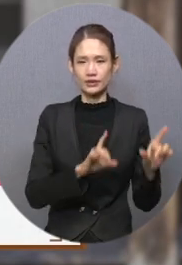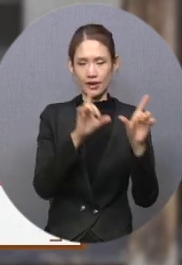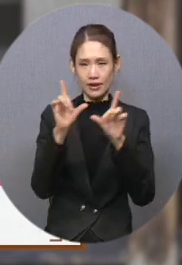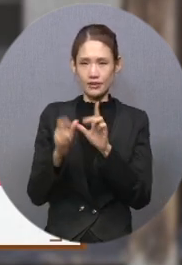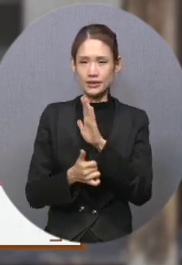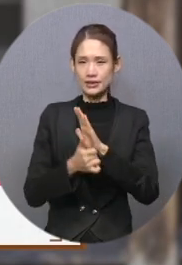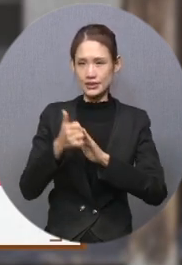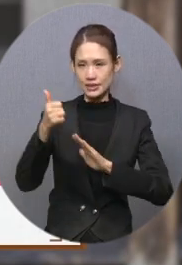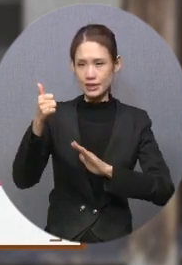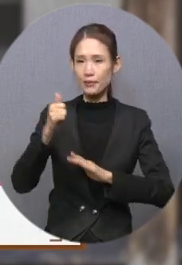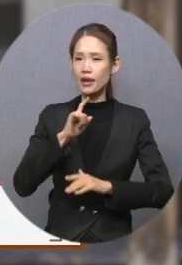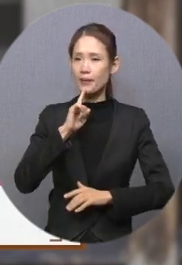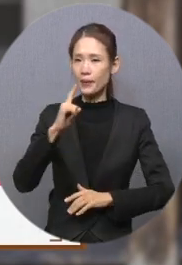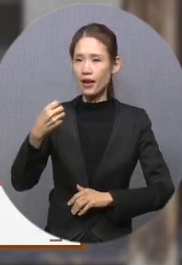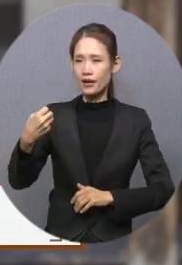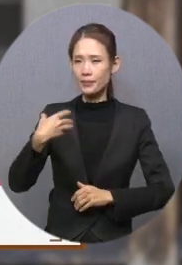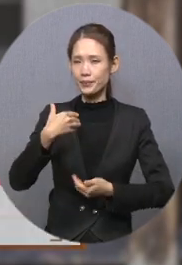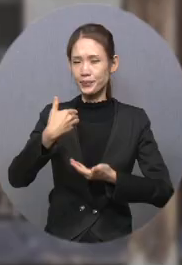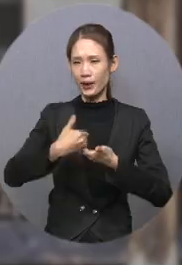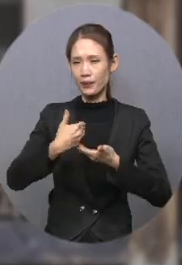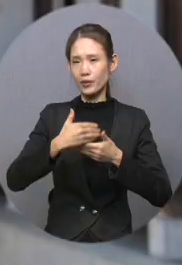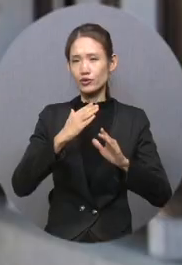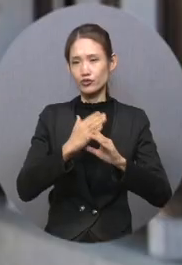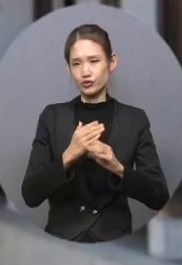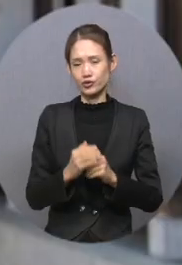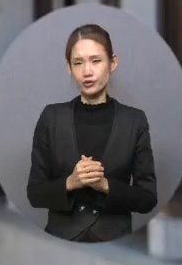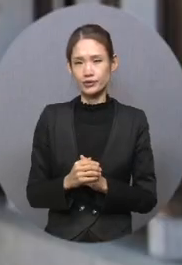삶의 희망을 말씀하고 계십니다.